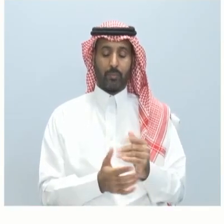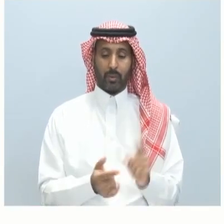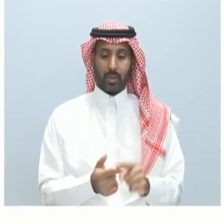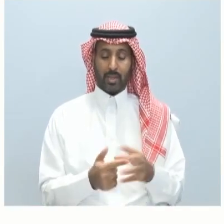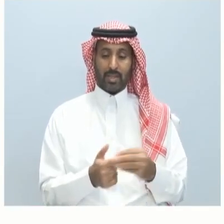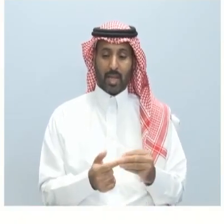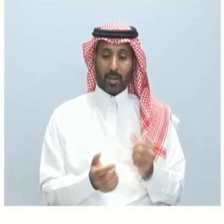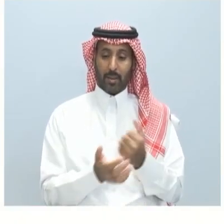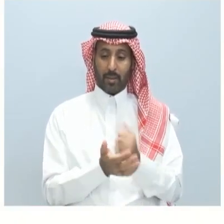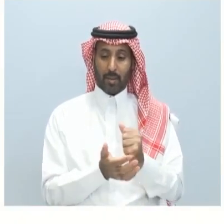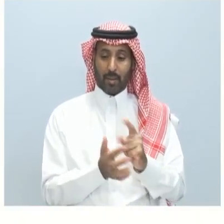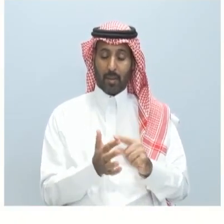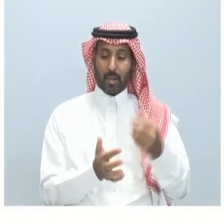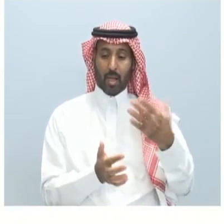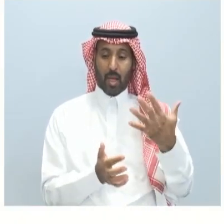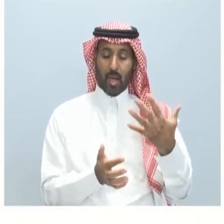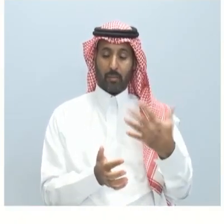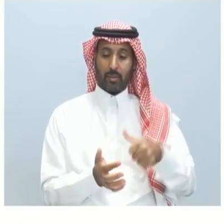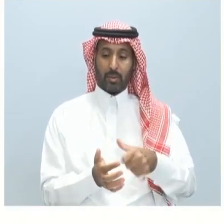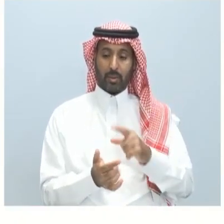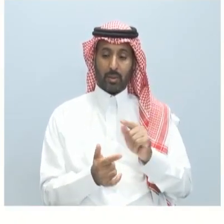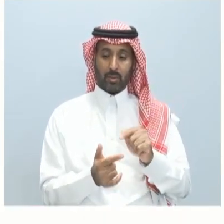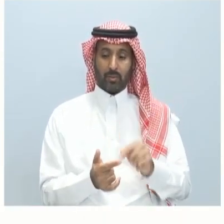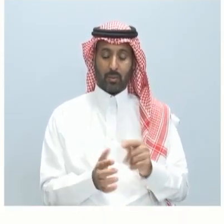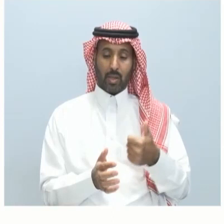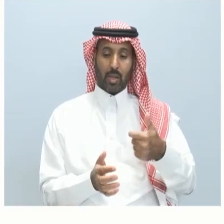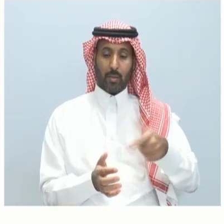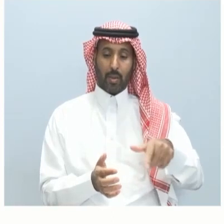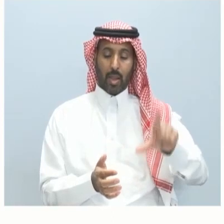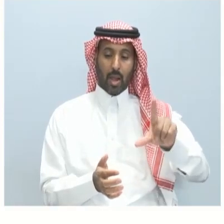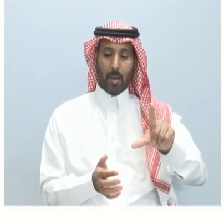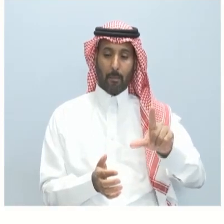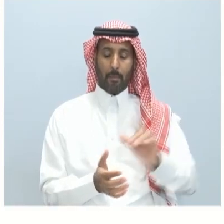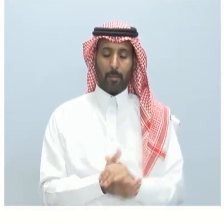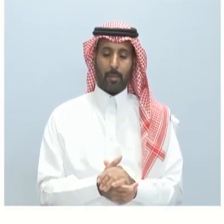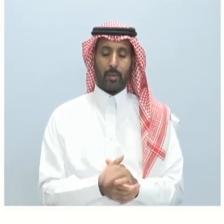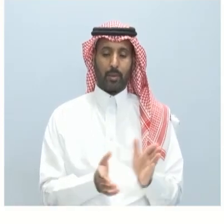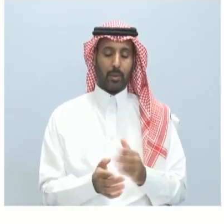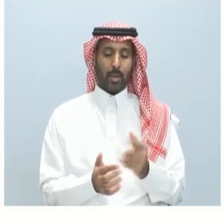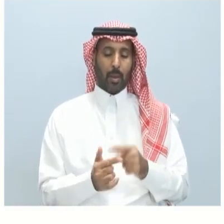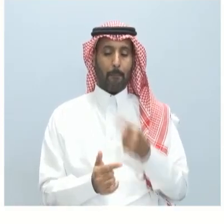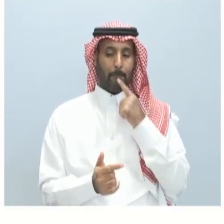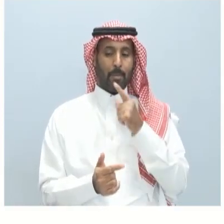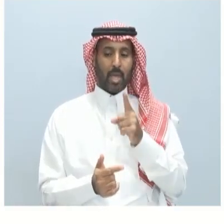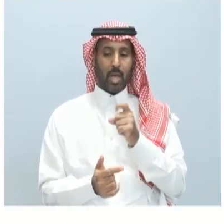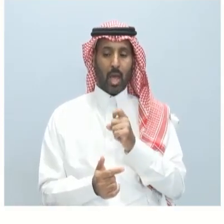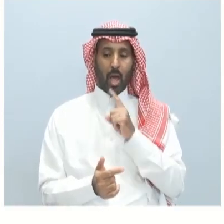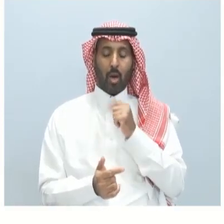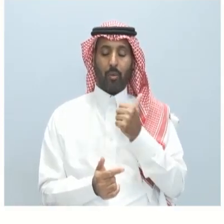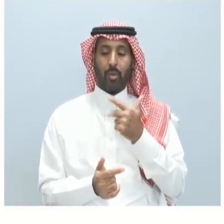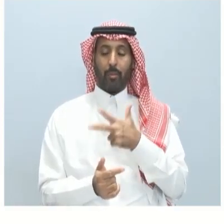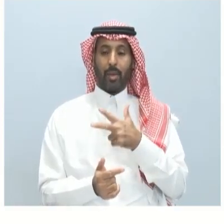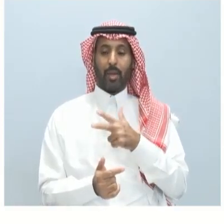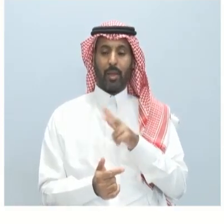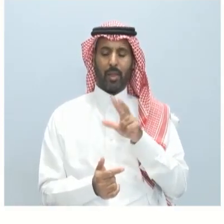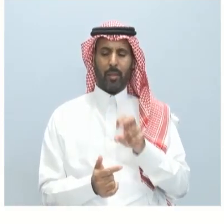الايمن 65 نا 65 ص0 يتبقى لدي ماذا يتبقى لدي ل 180 مطروحا منها 65